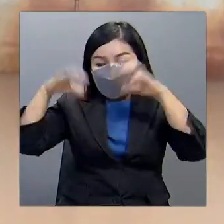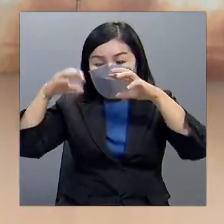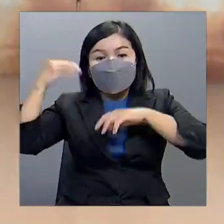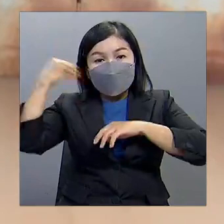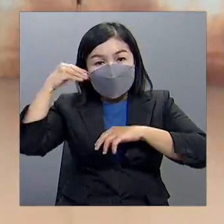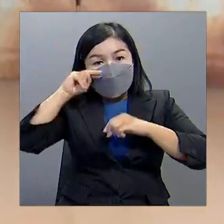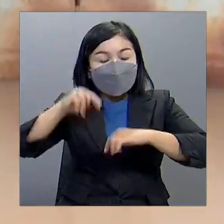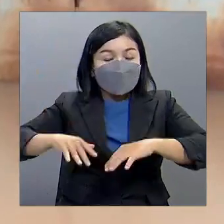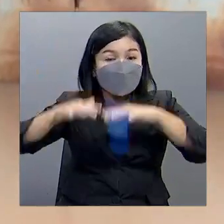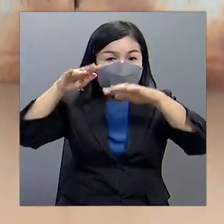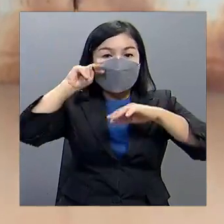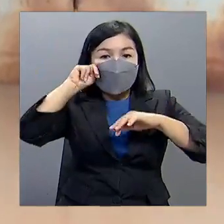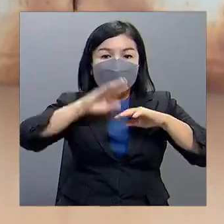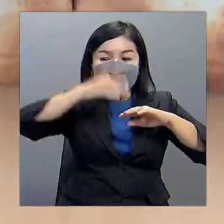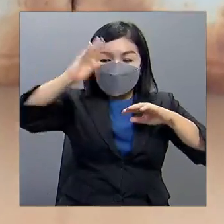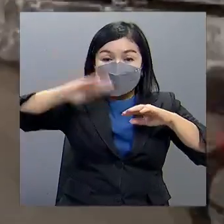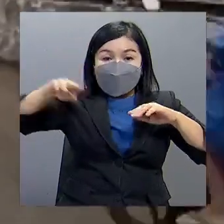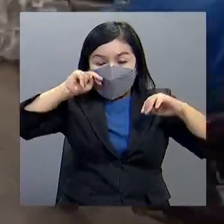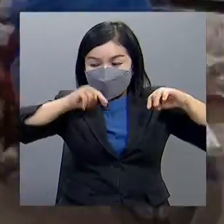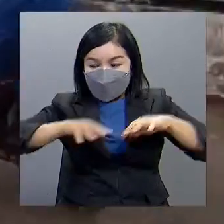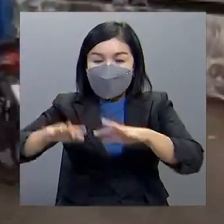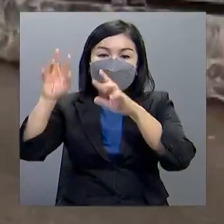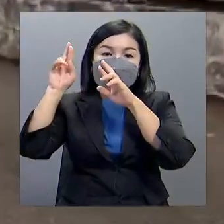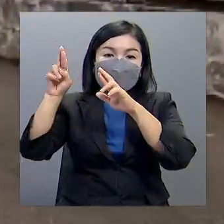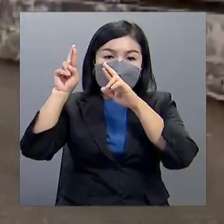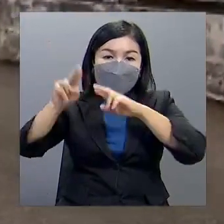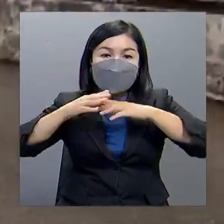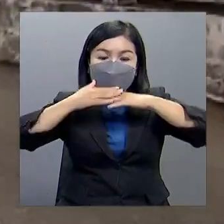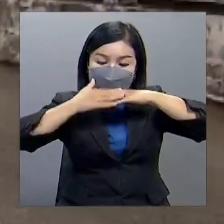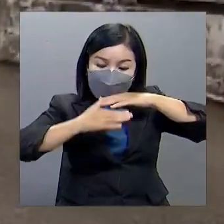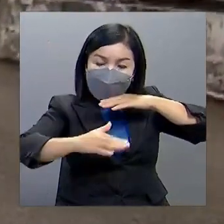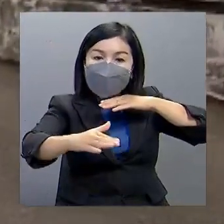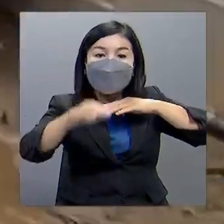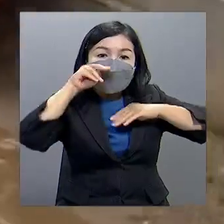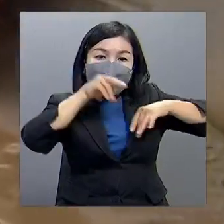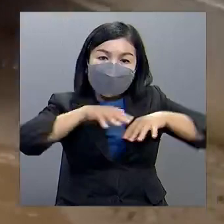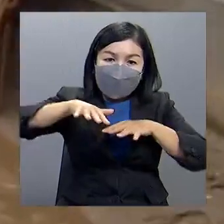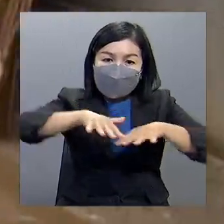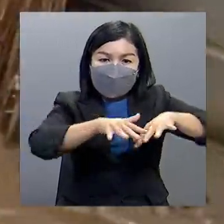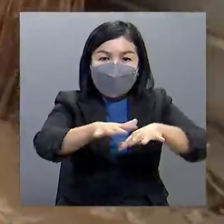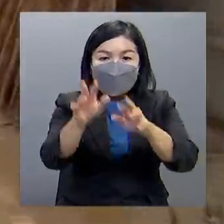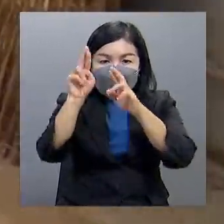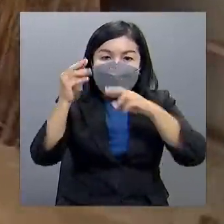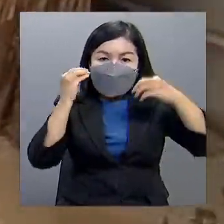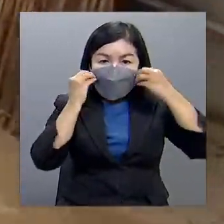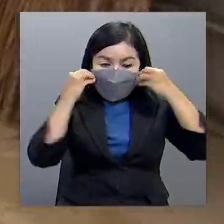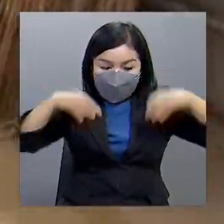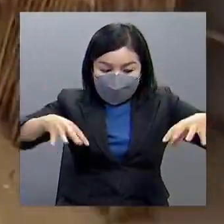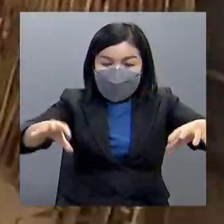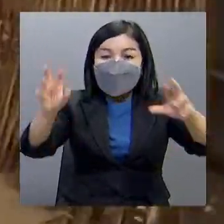ฉับพลันน้ำป่าไหลหลากได้โดยเฉพาะพื้นที่ลาดเชิงเขาใกล้ทางน้ำไหลผ่านและพื้นที่ลุ่มเอาไว้ด้วยค่ะ